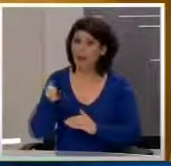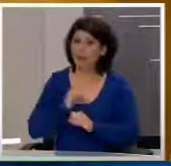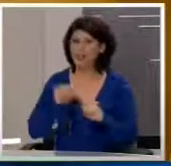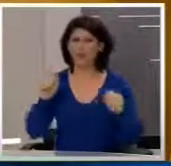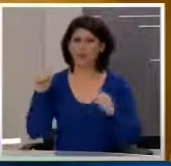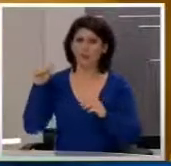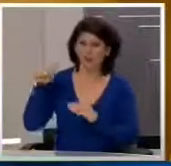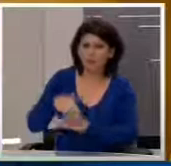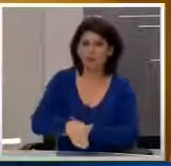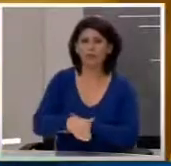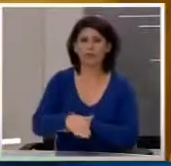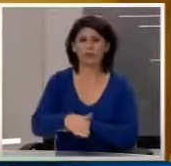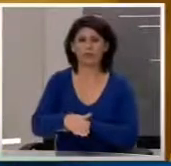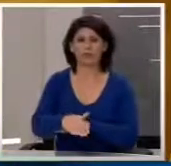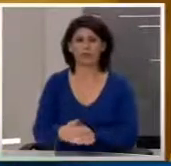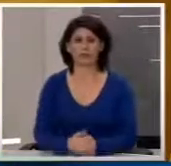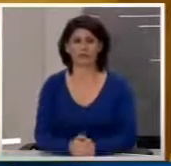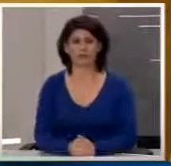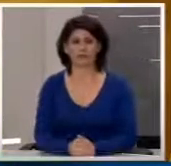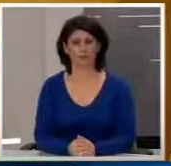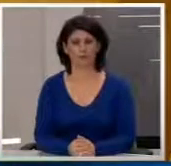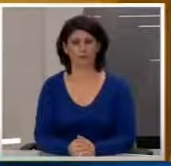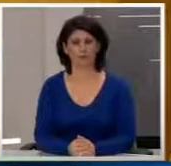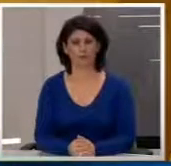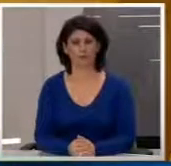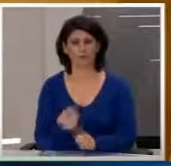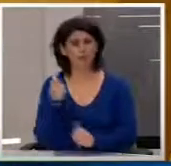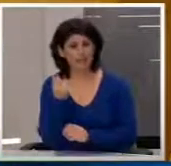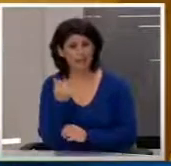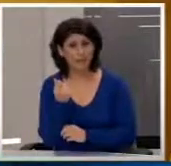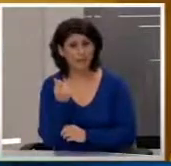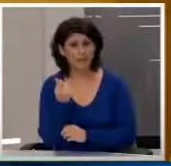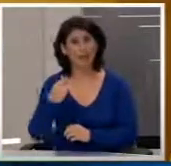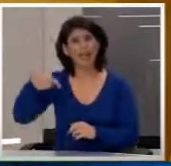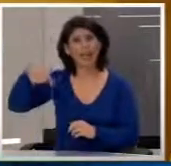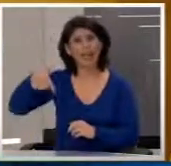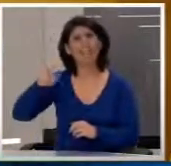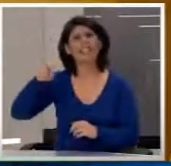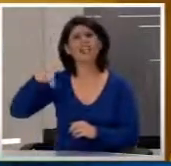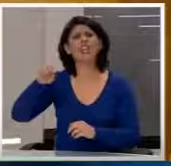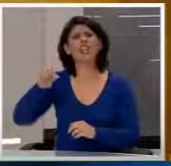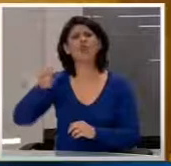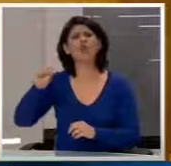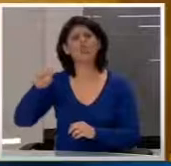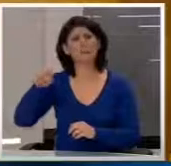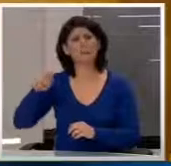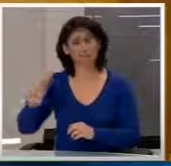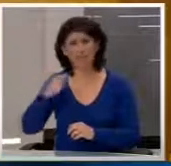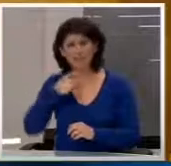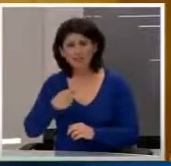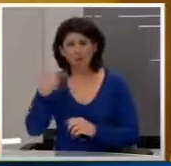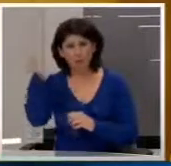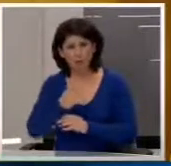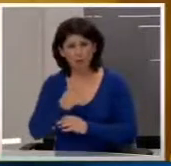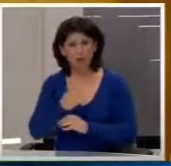βουλευτές, τότε οι τιμές των γενοσίμων φαρμάκων, που σας είπα ποια είναι η διείσδυσή τους στην